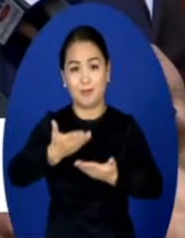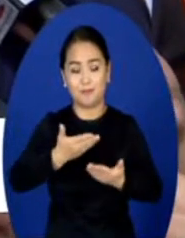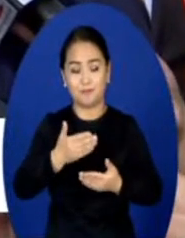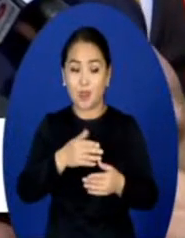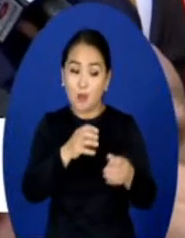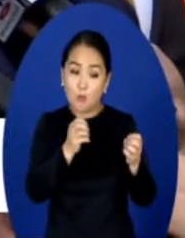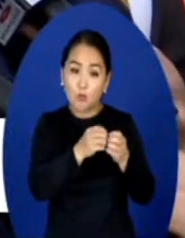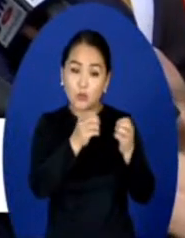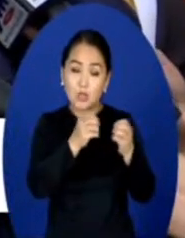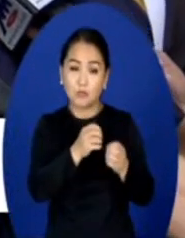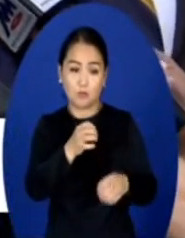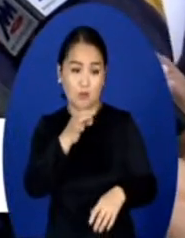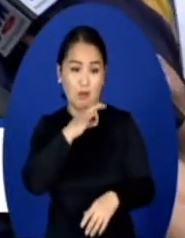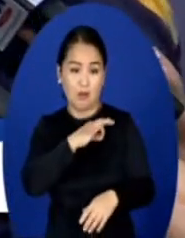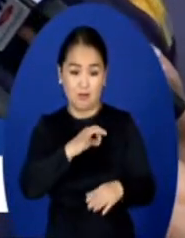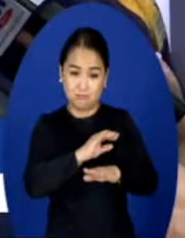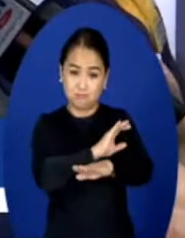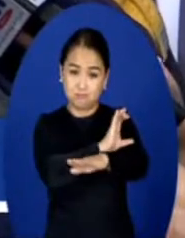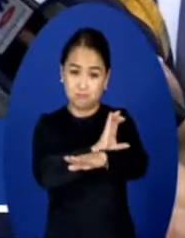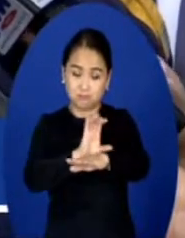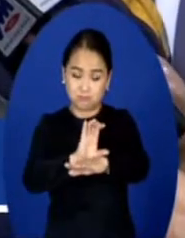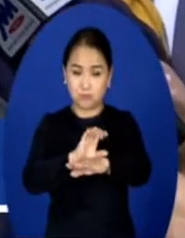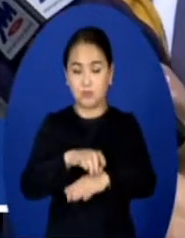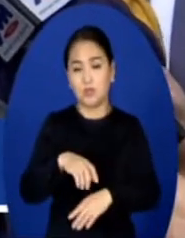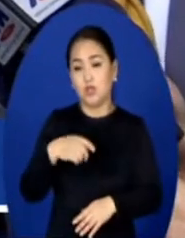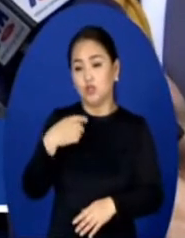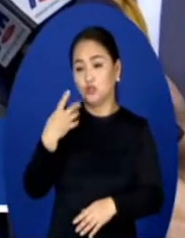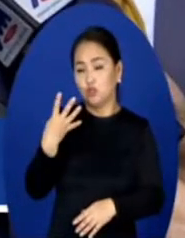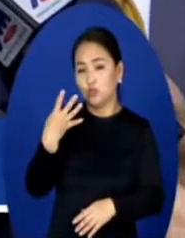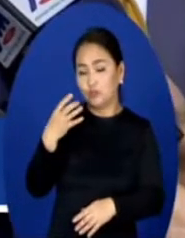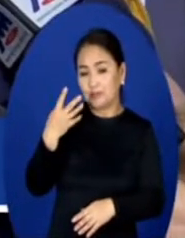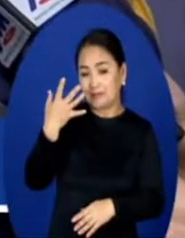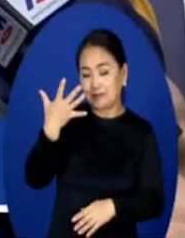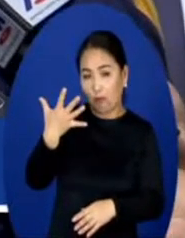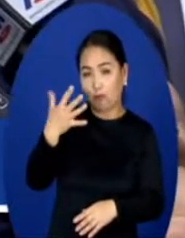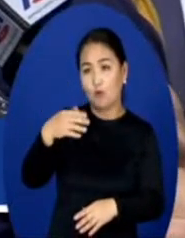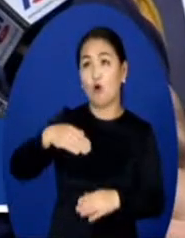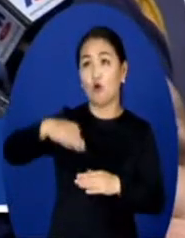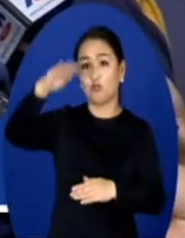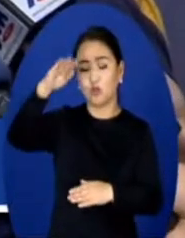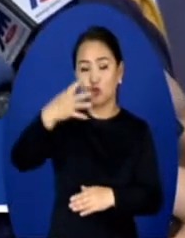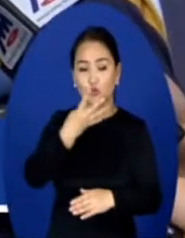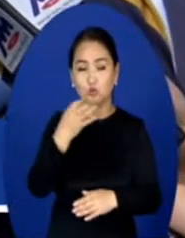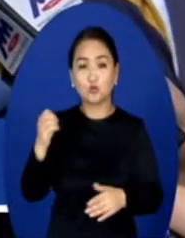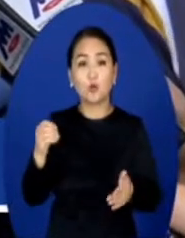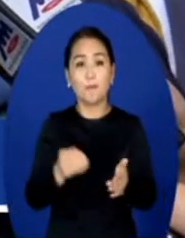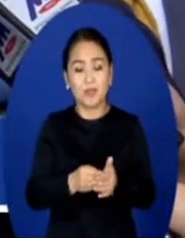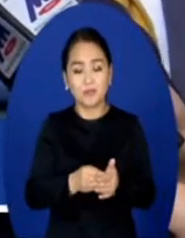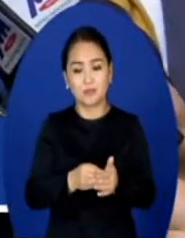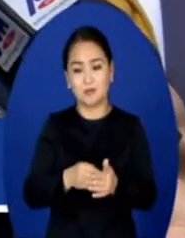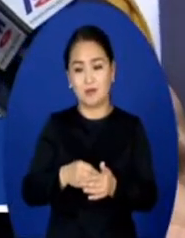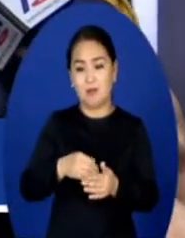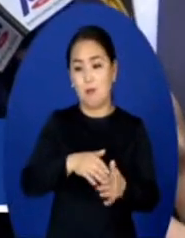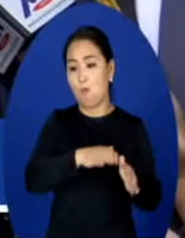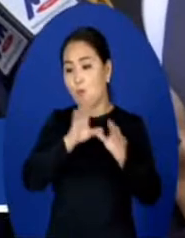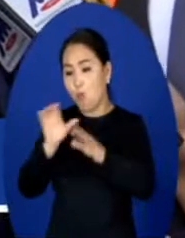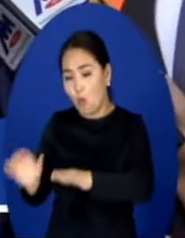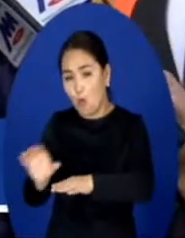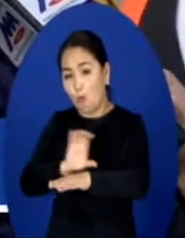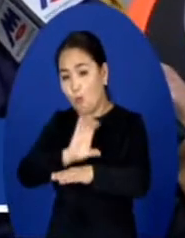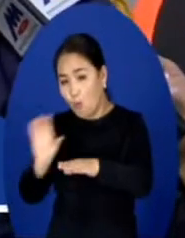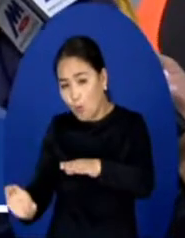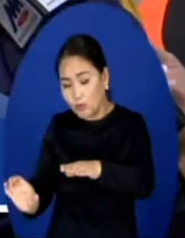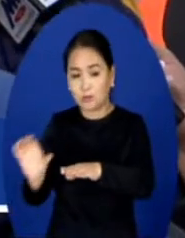ачих 25 м үргийн давтсан замтай. Дахиад энэ хойд талдаа 245-ын өндөртөө 400 м бүтээгдэхүүн нийтийг буулгах гэсэн